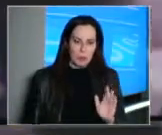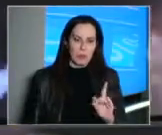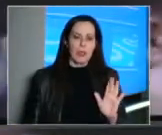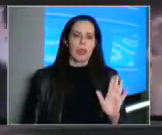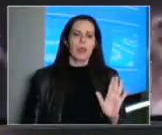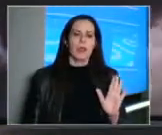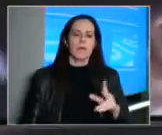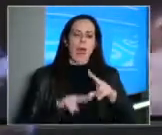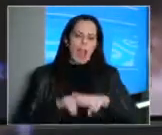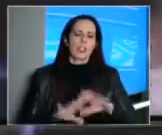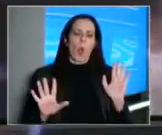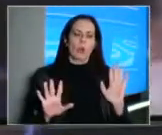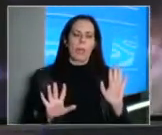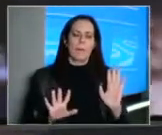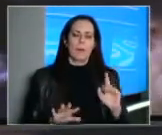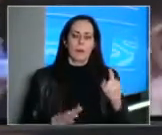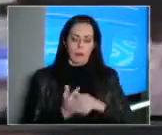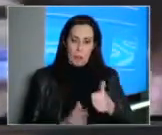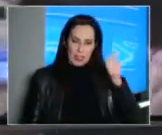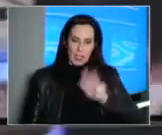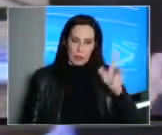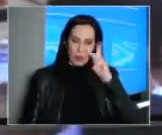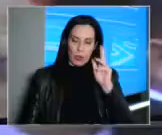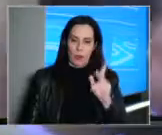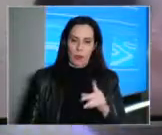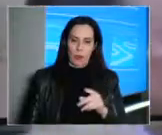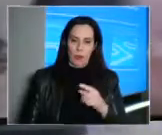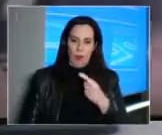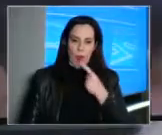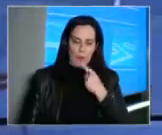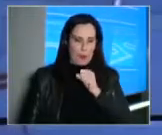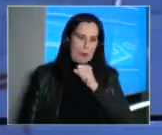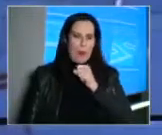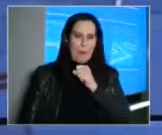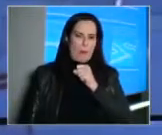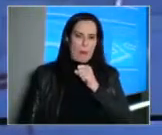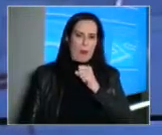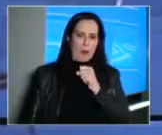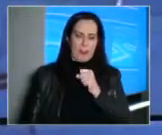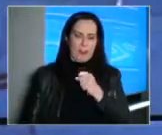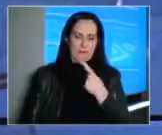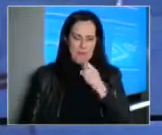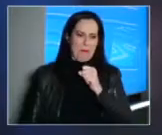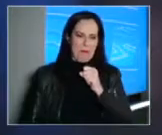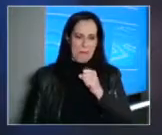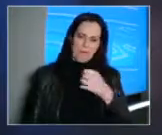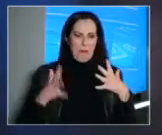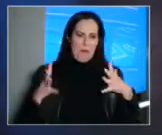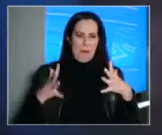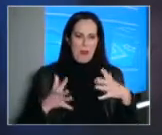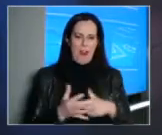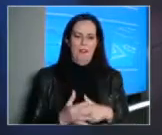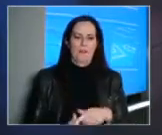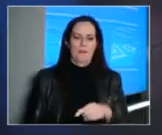עסוקים בהישרדות. מבחינת קים ג'ונג און, אומרת הקריינית בסגנון הצפון קוריאני המתלהם